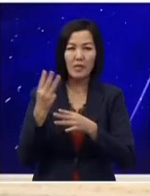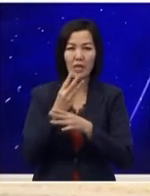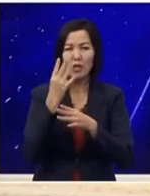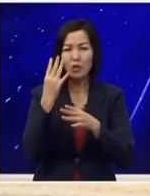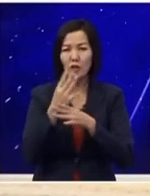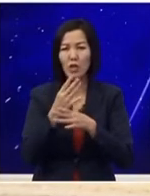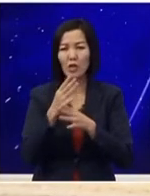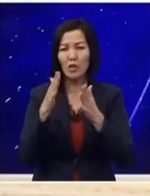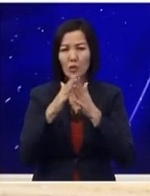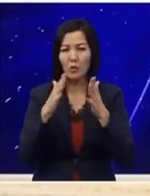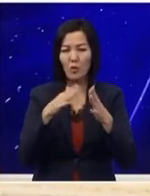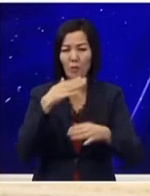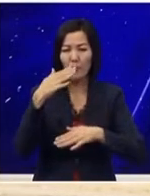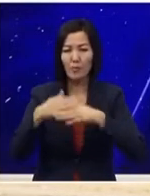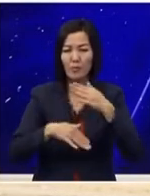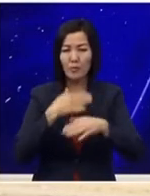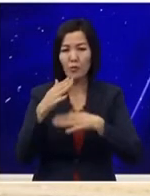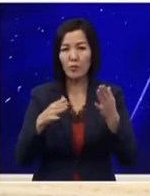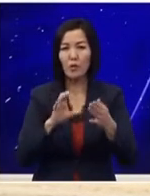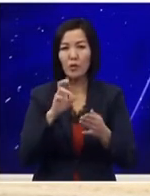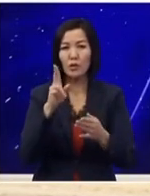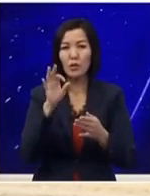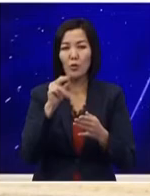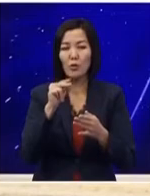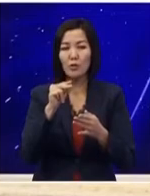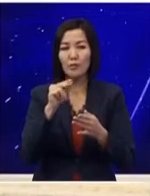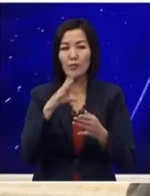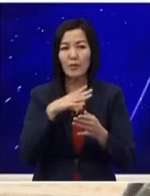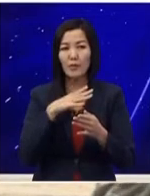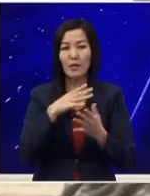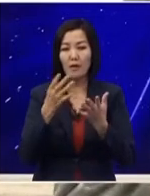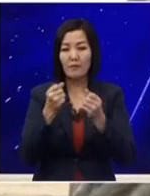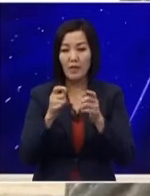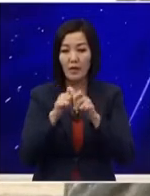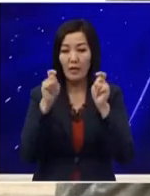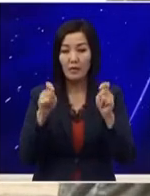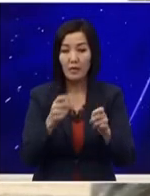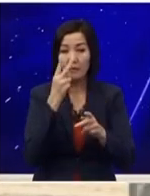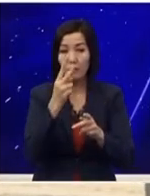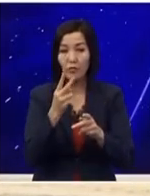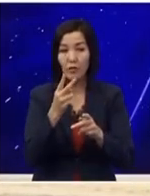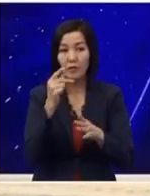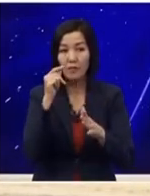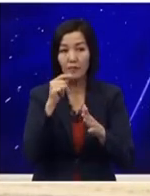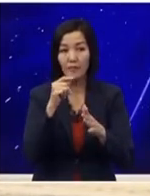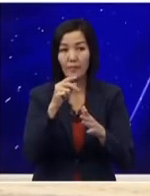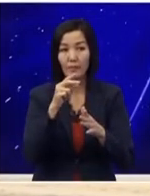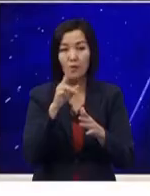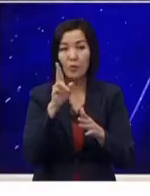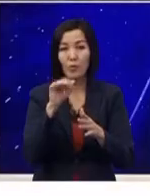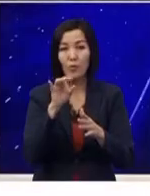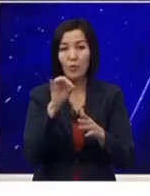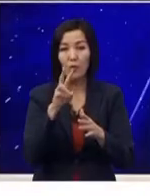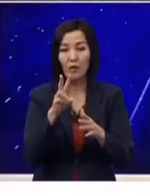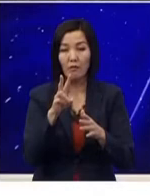слоя целлофан со скотчем. И я взял, открыл. Я открыл, смотрю, надпись «Куран».